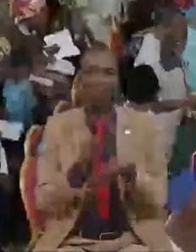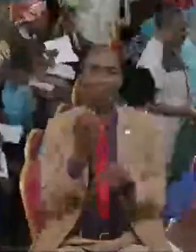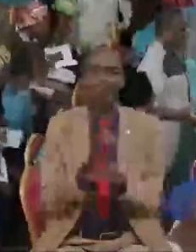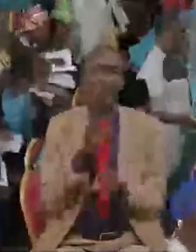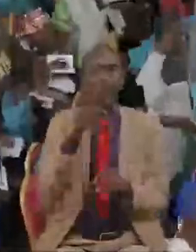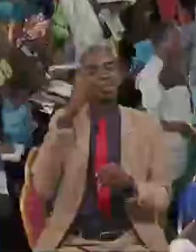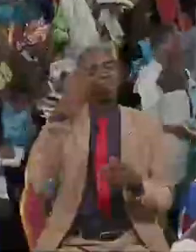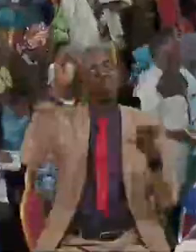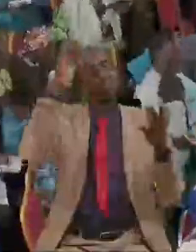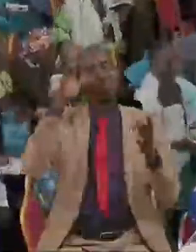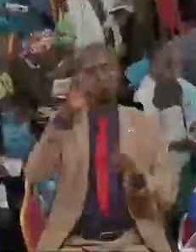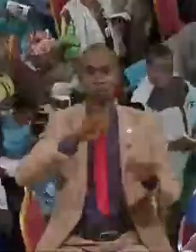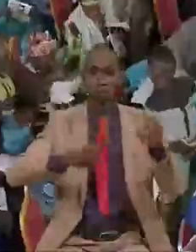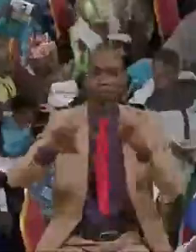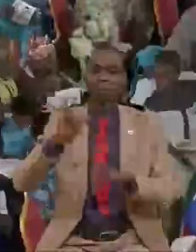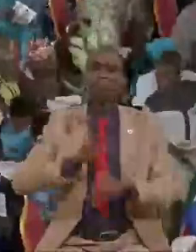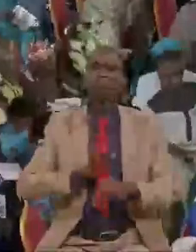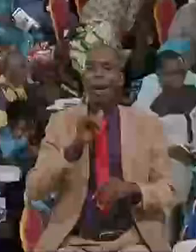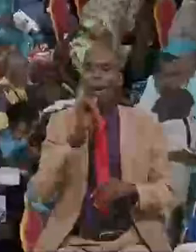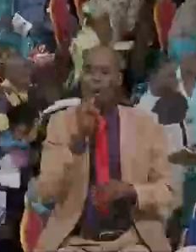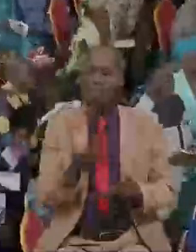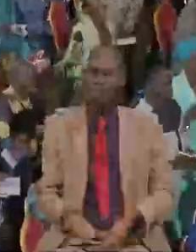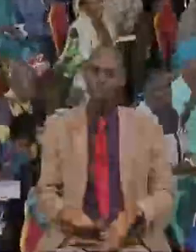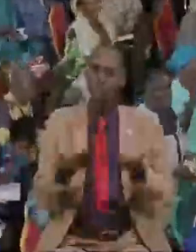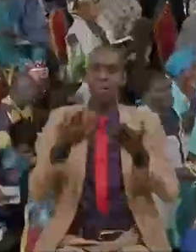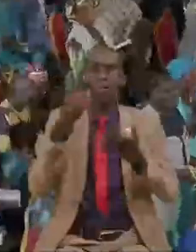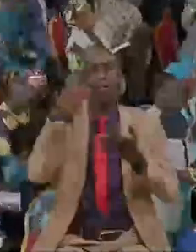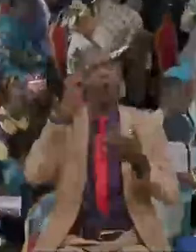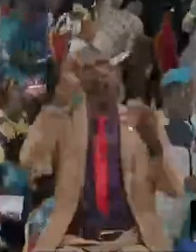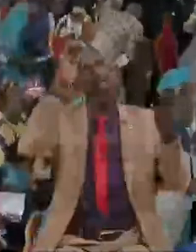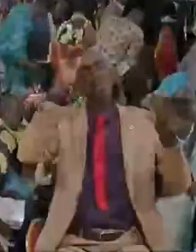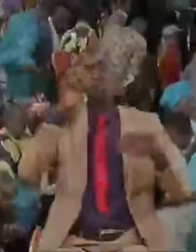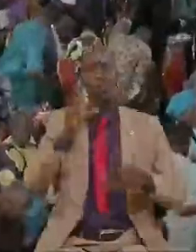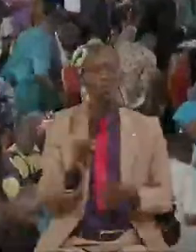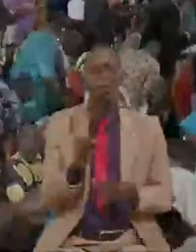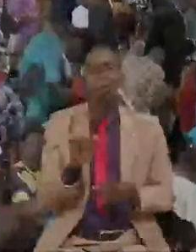les attentes. J'ai été suscité pour combler les attentes.